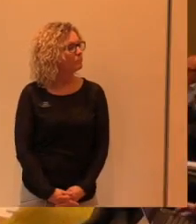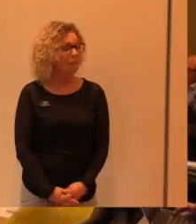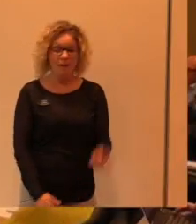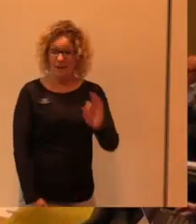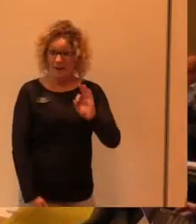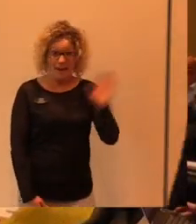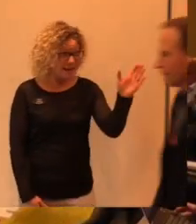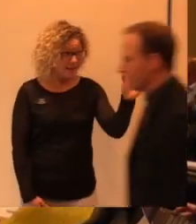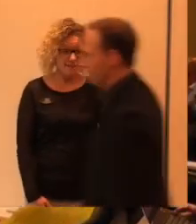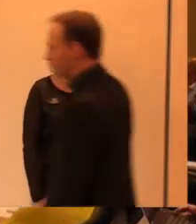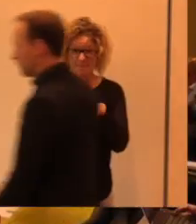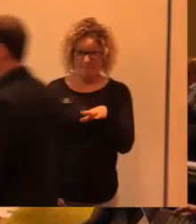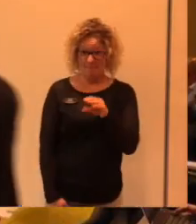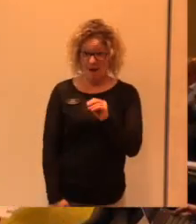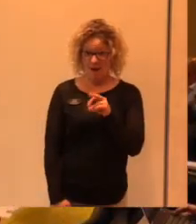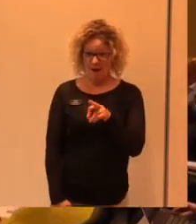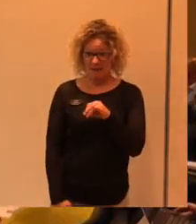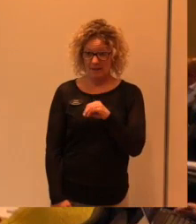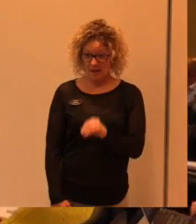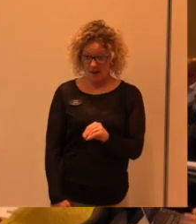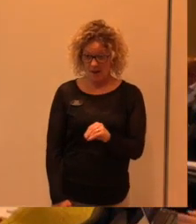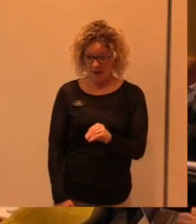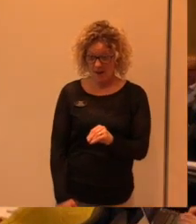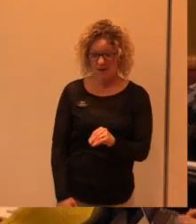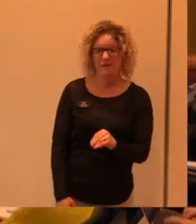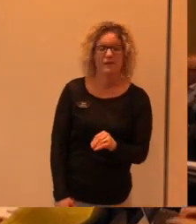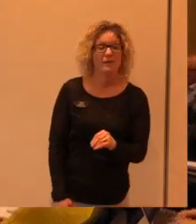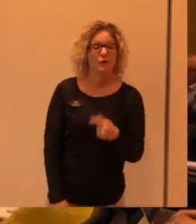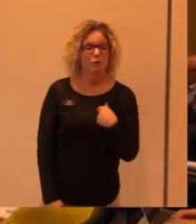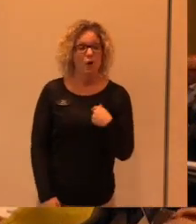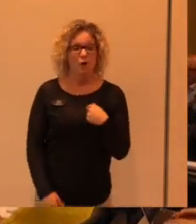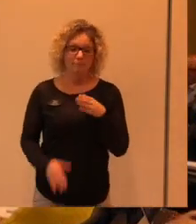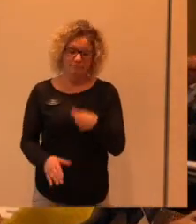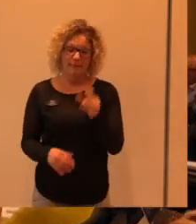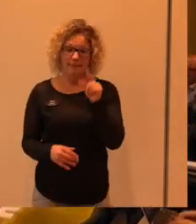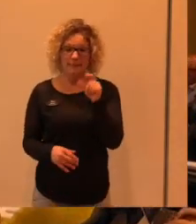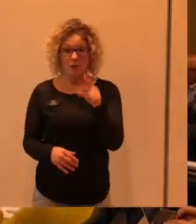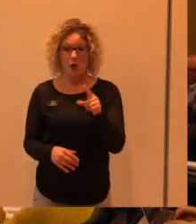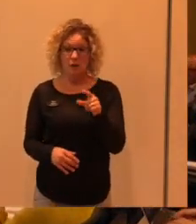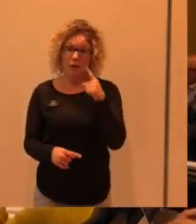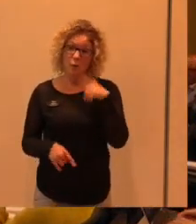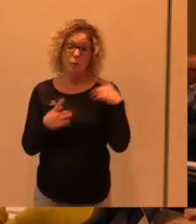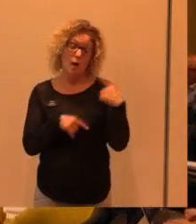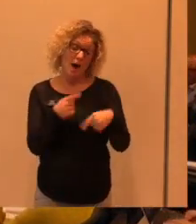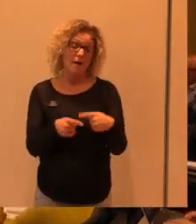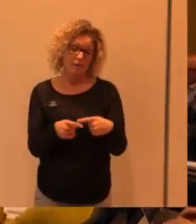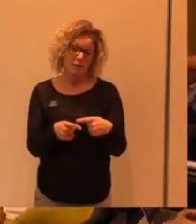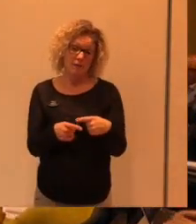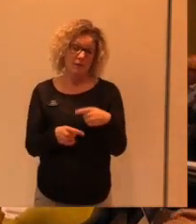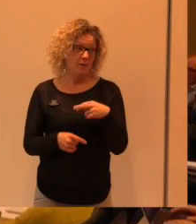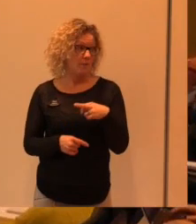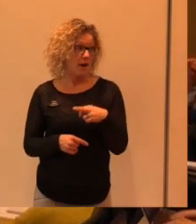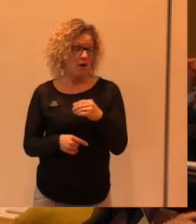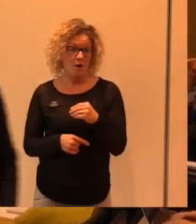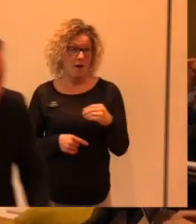Hej, jag heter alltså Maria och jag jobbar med digitalt kulturarv kan man säga på olika sätt på